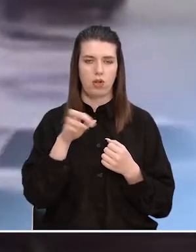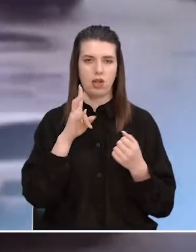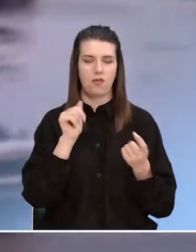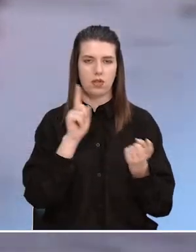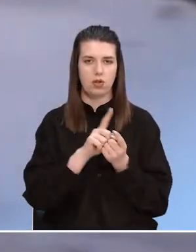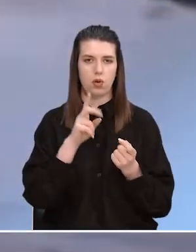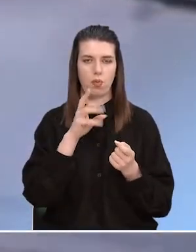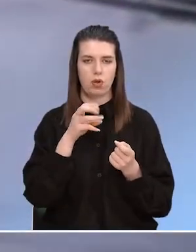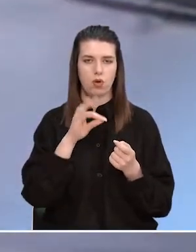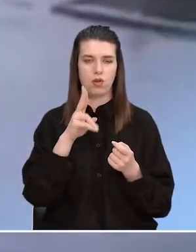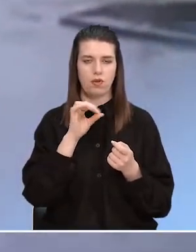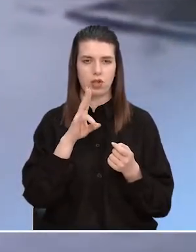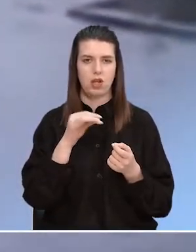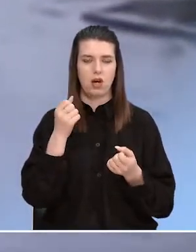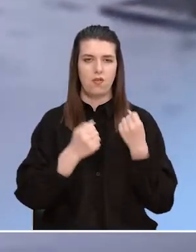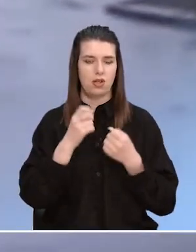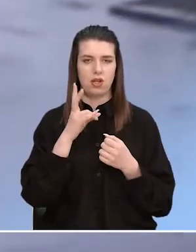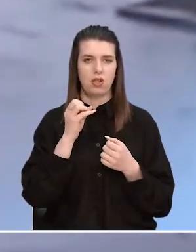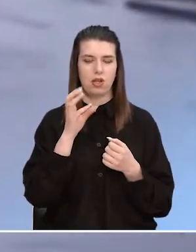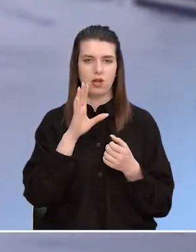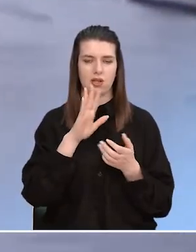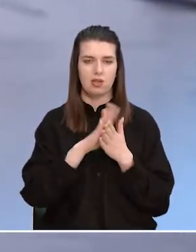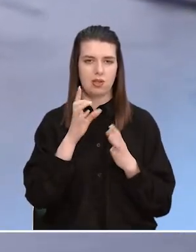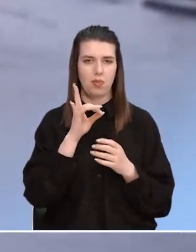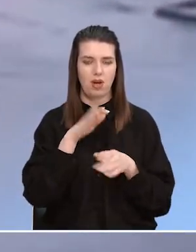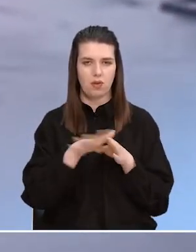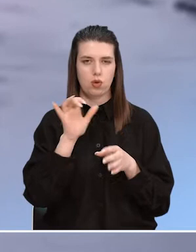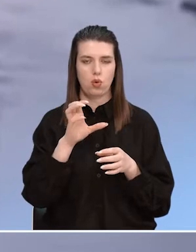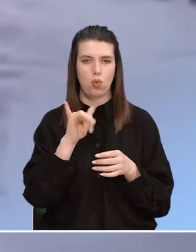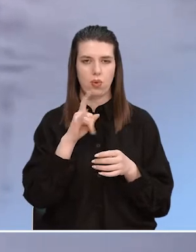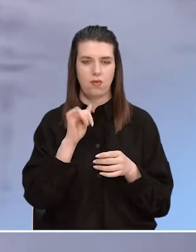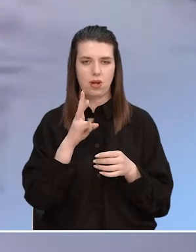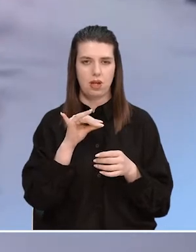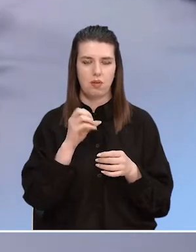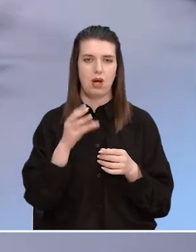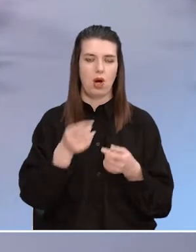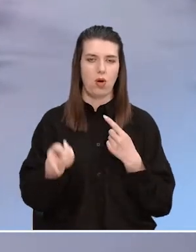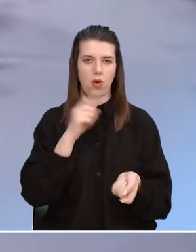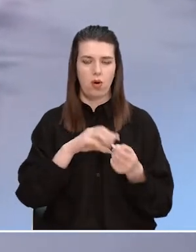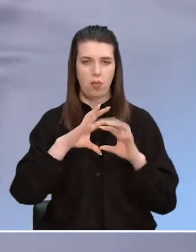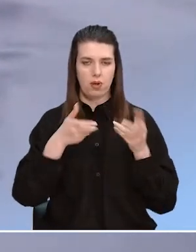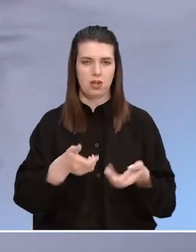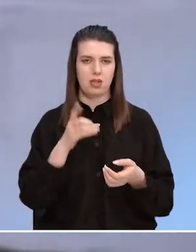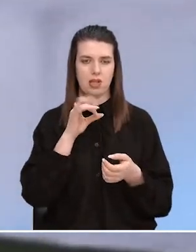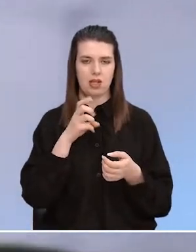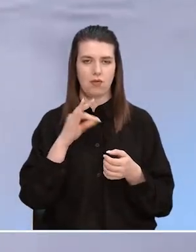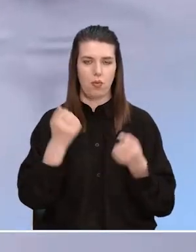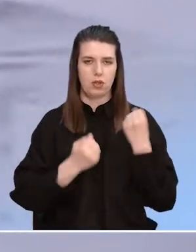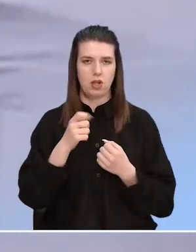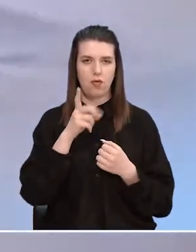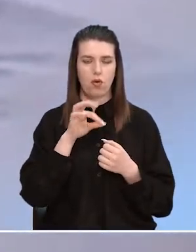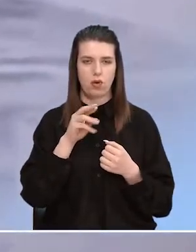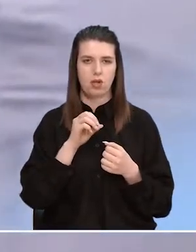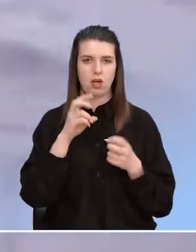задним ходом на встречу основному потоку движения водитель не справился с управлением вследствие чего произошло опрокидывание транспортного